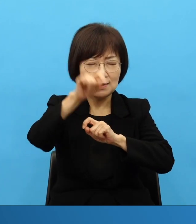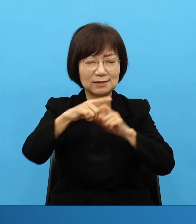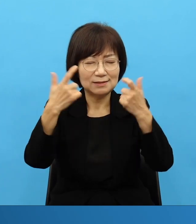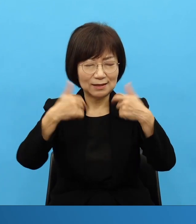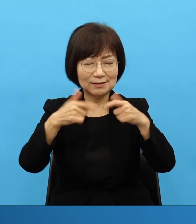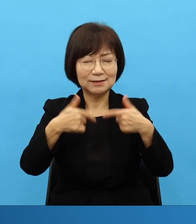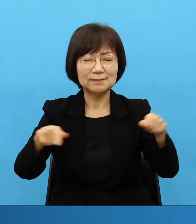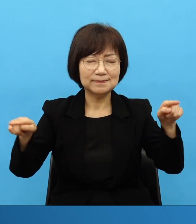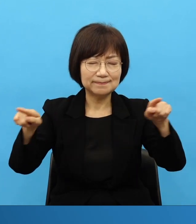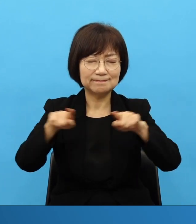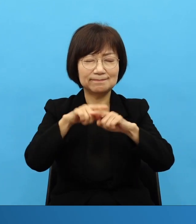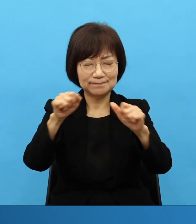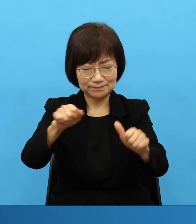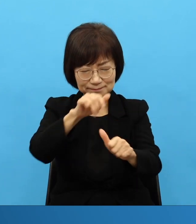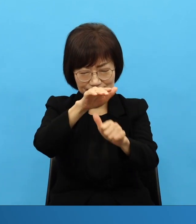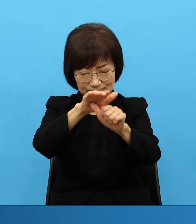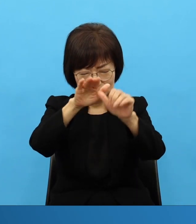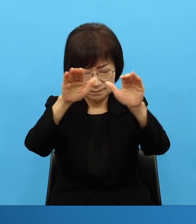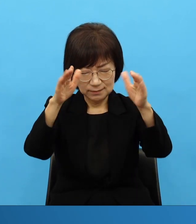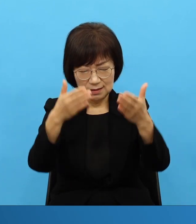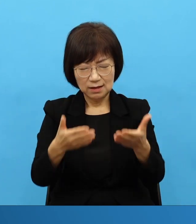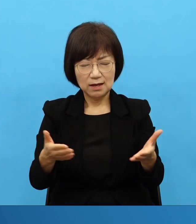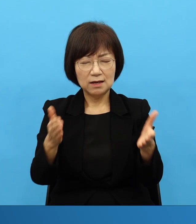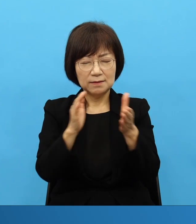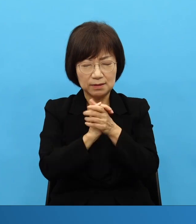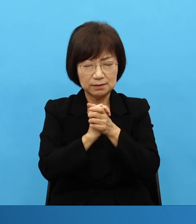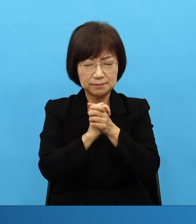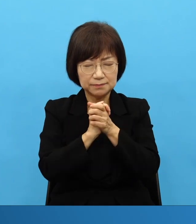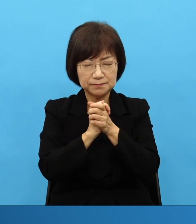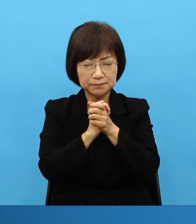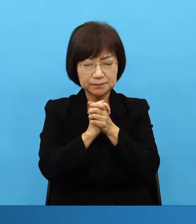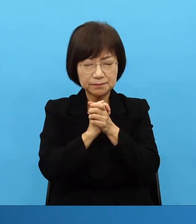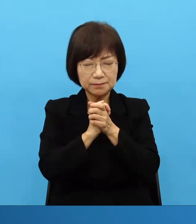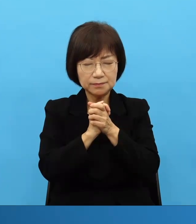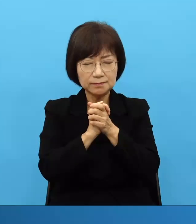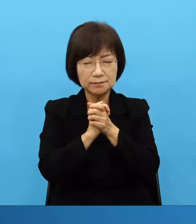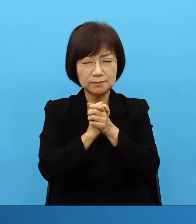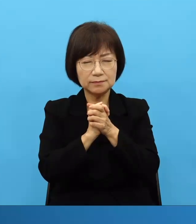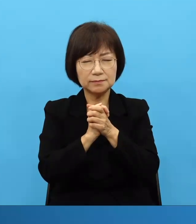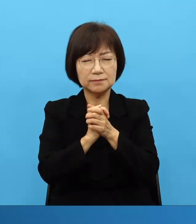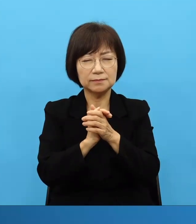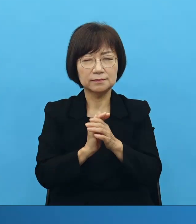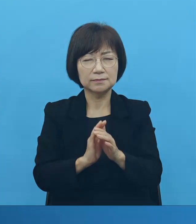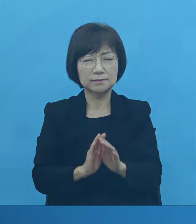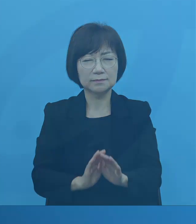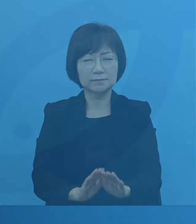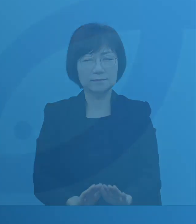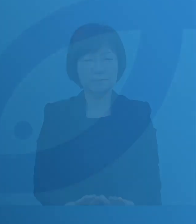항상 함께 both 계실지어다. now and forevermore. 아멘. Amen.